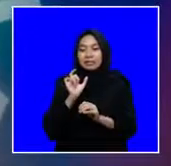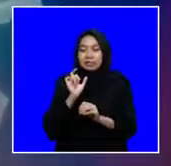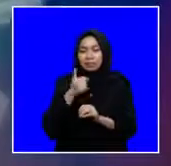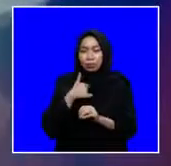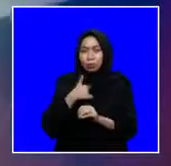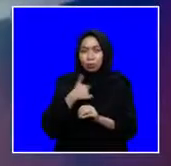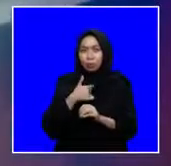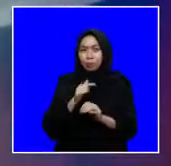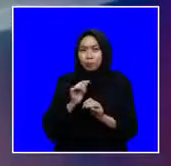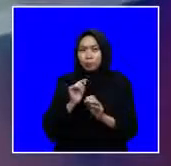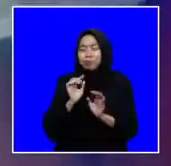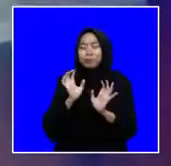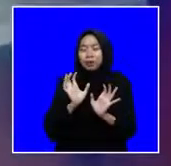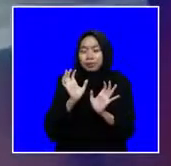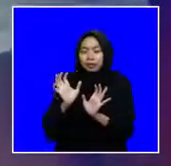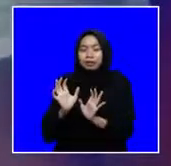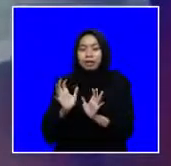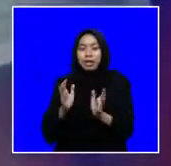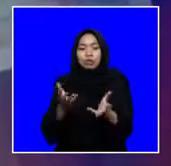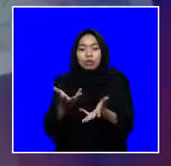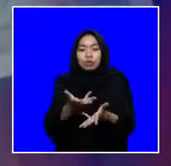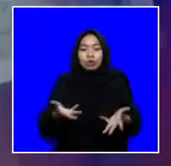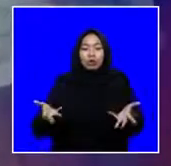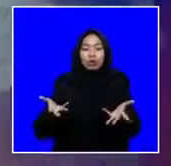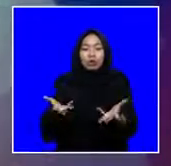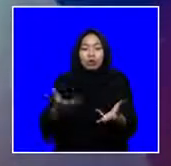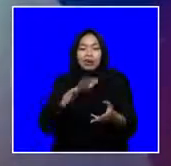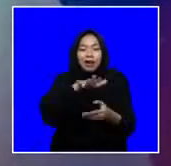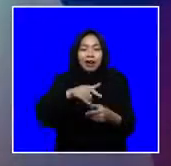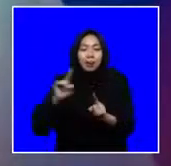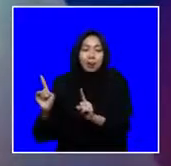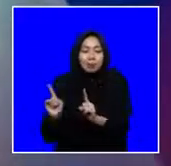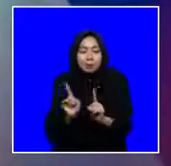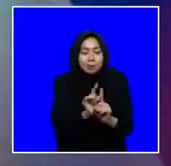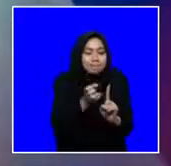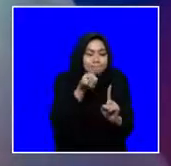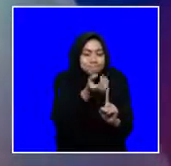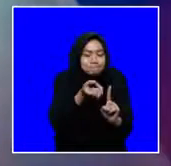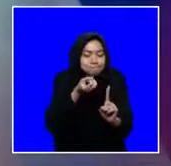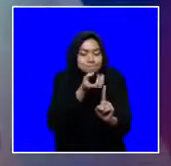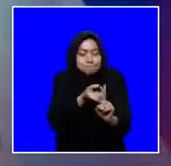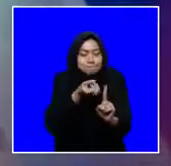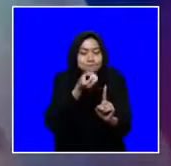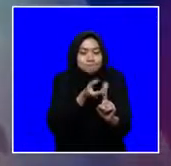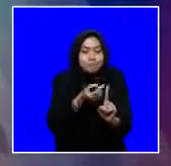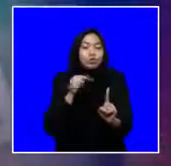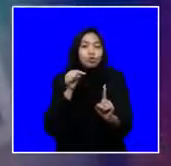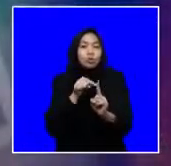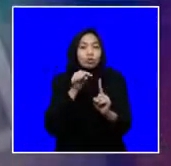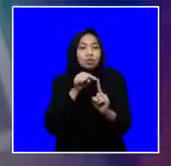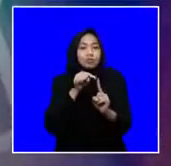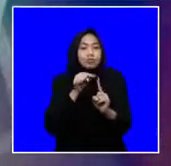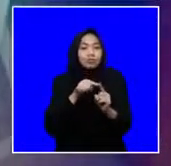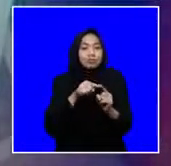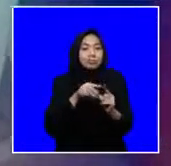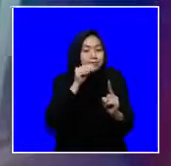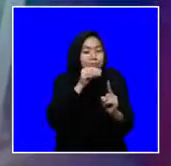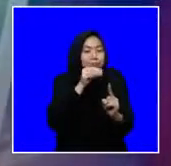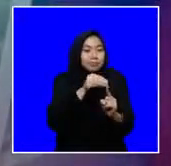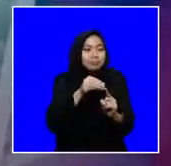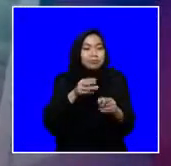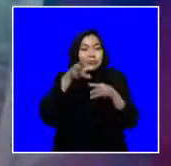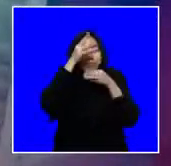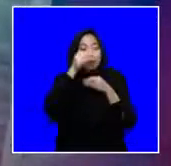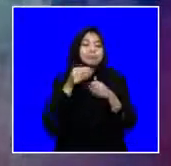saya bisa merasakan mendampingi siswa tersebut agar mereka bisa memahami materi yang diajarkan oleh